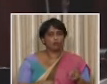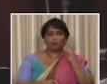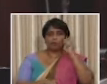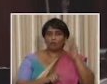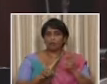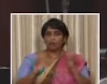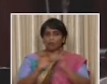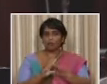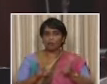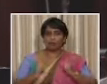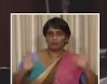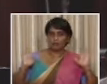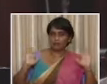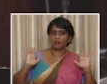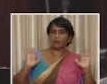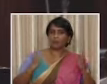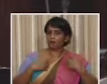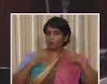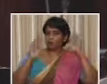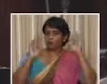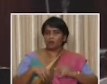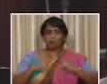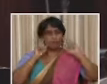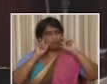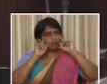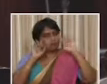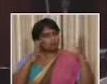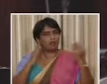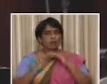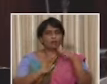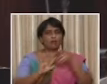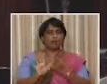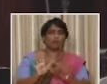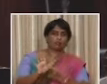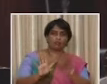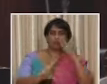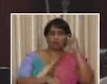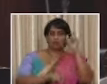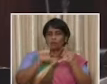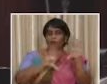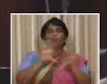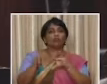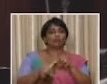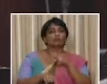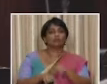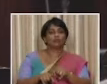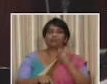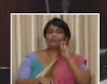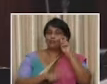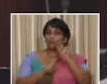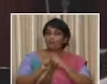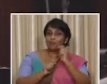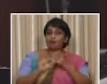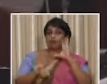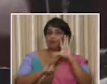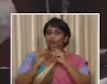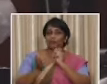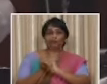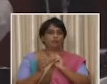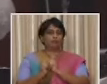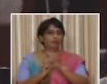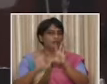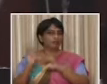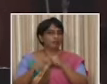නිලධාරි මේකට මැදිහත් උනේ නැහැ. මේ කිසිම දෙයක් දන්නේ නැති ගම්වලින් තරුණ තරුණියෝ තෝරාගෙන ගිහිල්ලා අස්සසුම් වැඩසටහන ගමේ දියත්